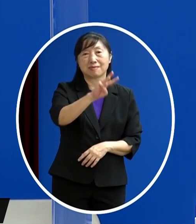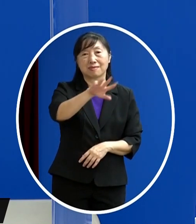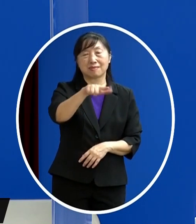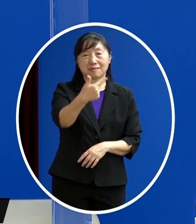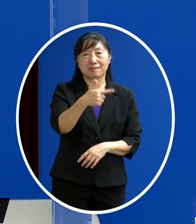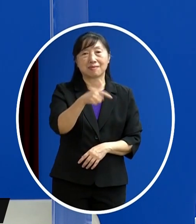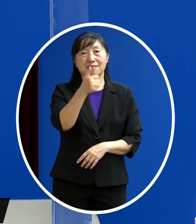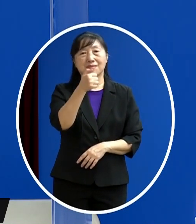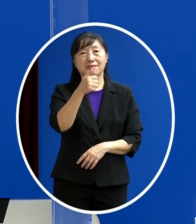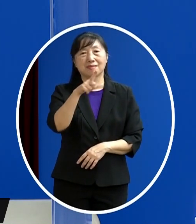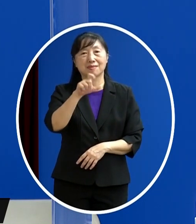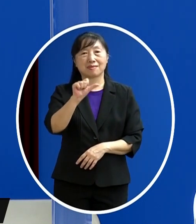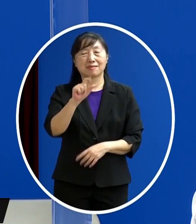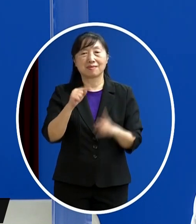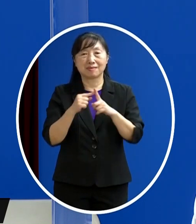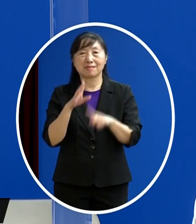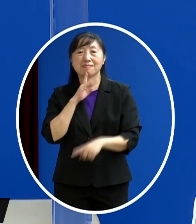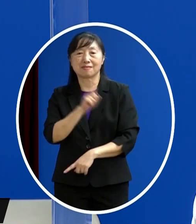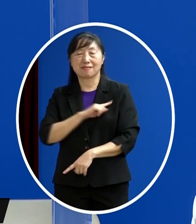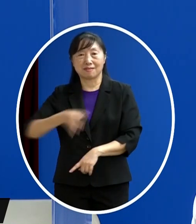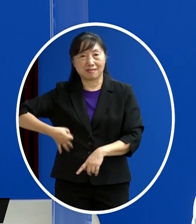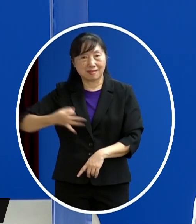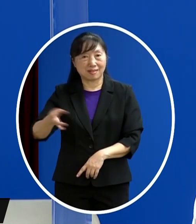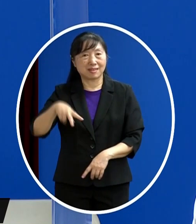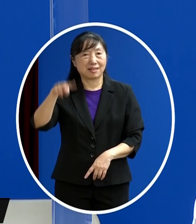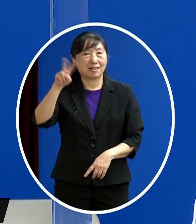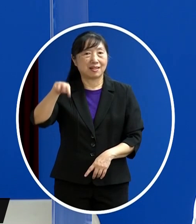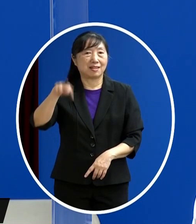13665人，那自费2515人，